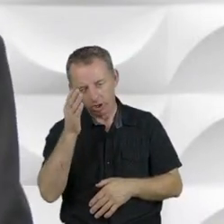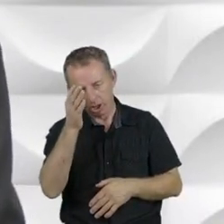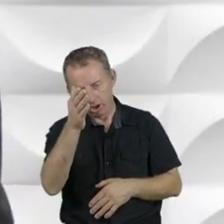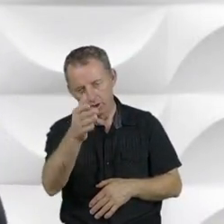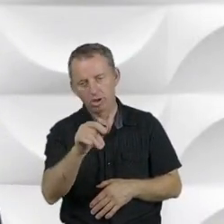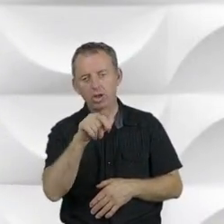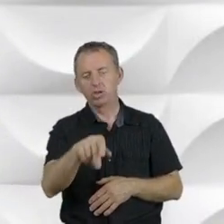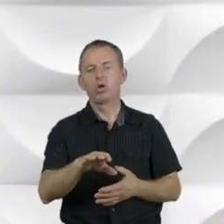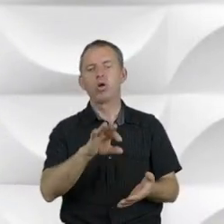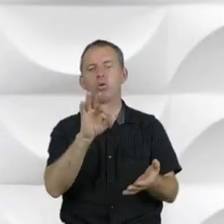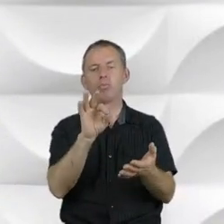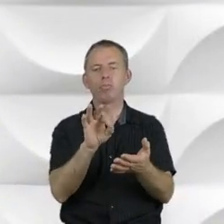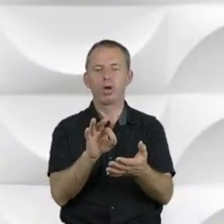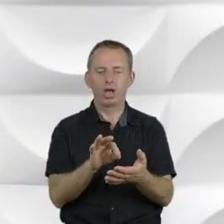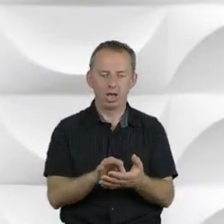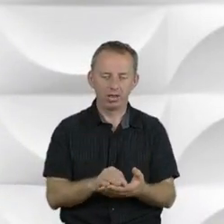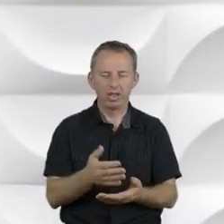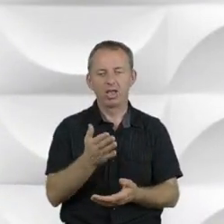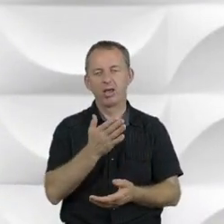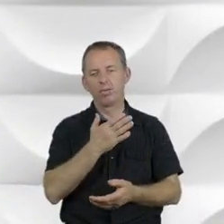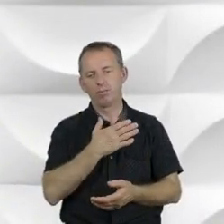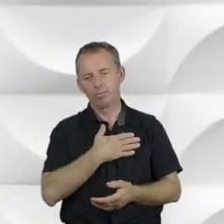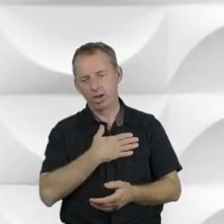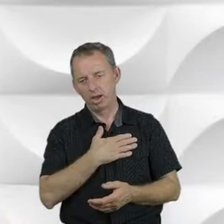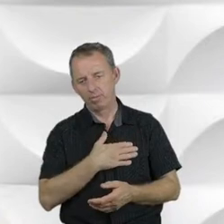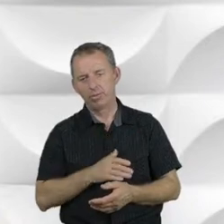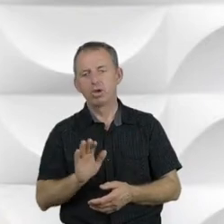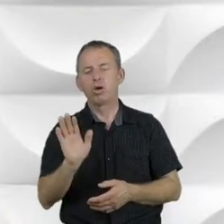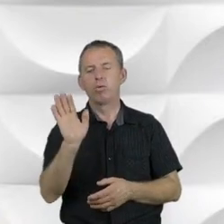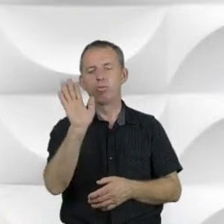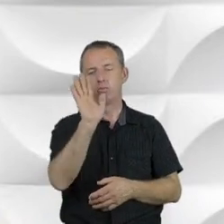tą pewnością, że mamy Boga.